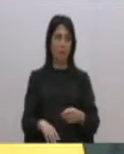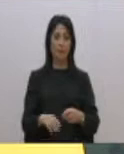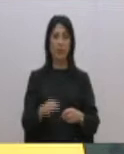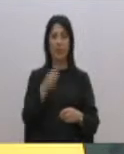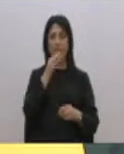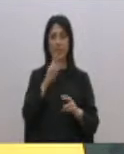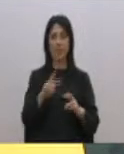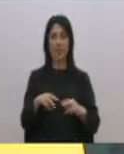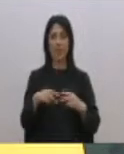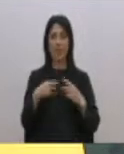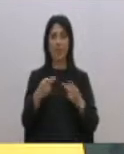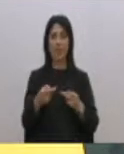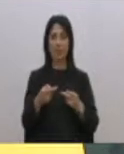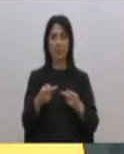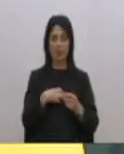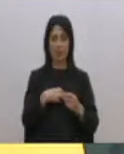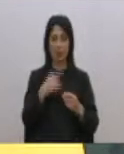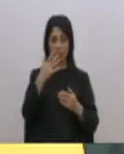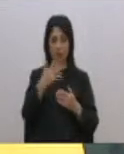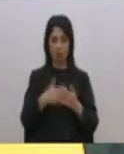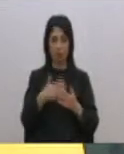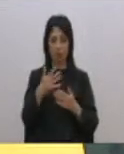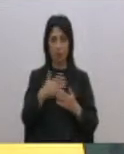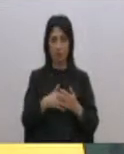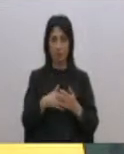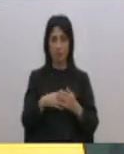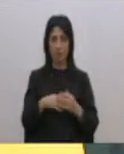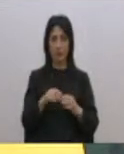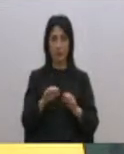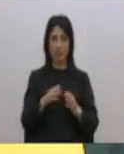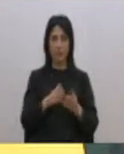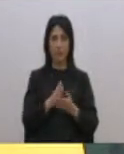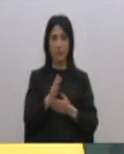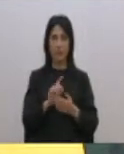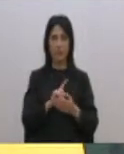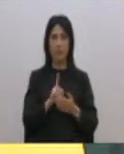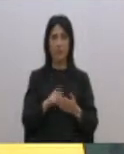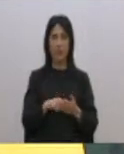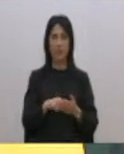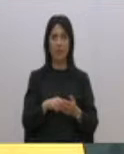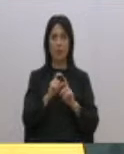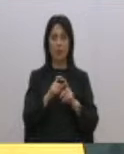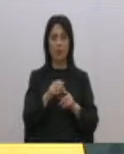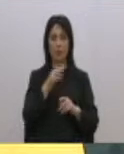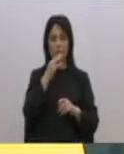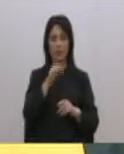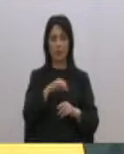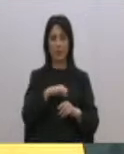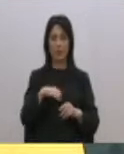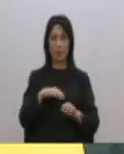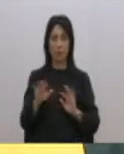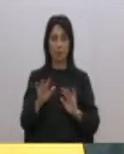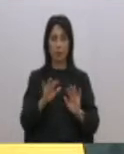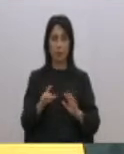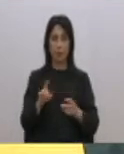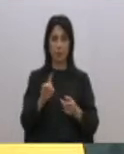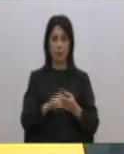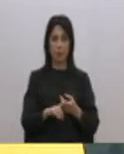Ვიდრე გადავალ ძირითად ასპექტებზე და პრინციპულ საკითხებზე, 2-3 სიტყვით გეტყვით პროცესის